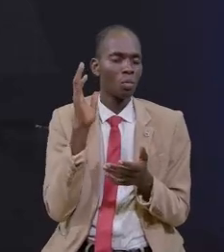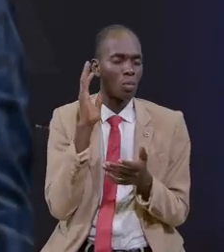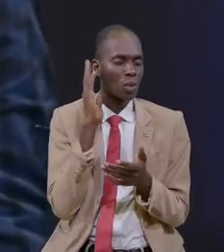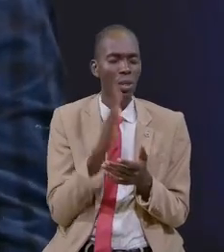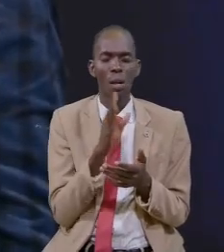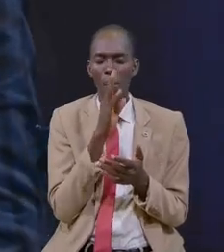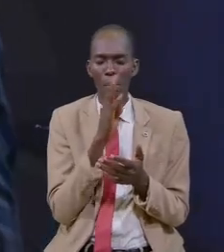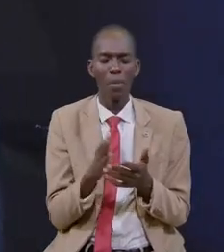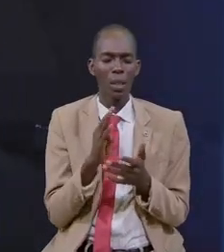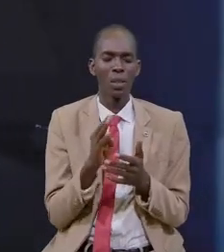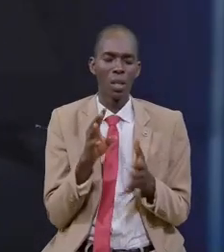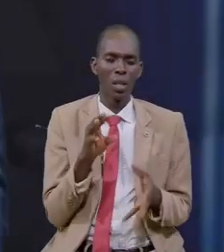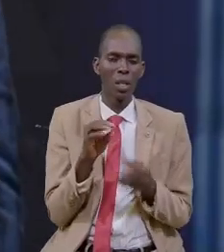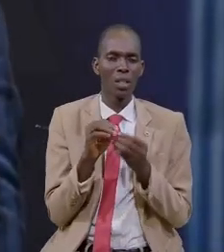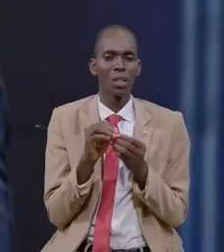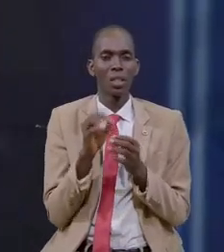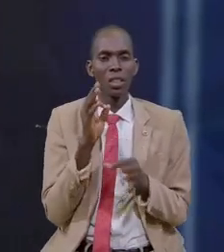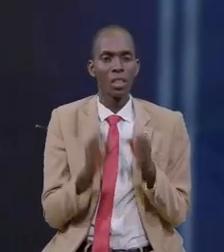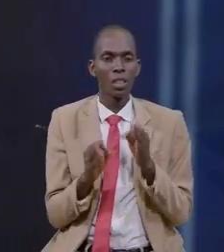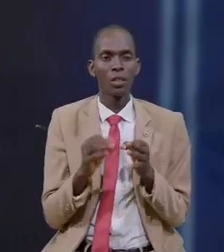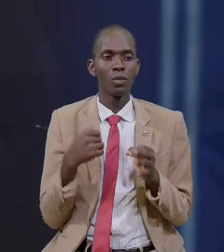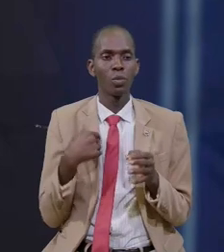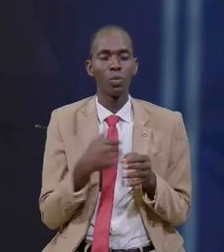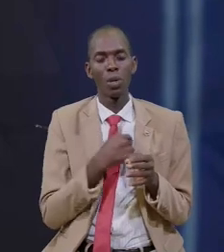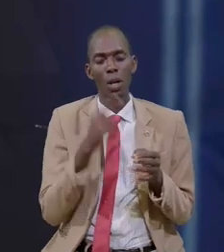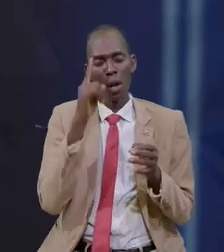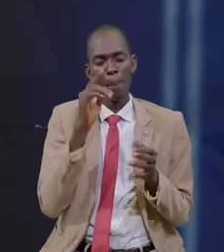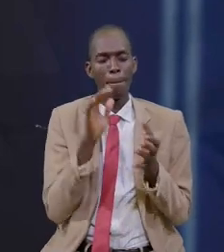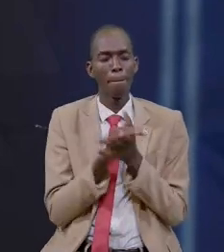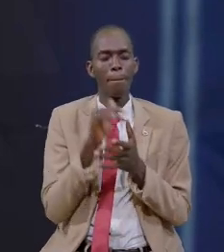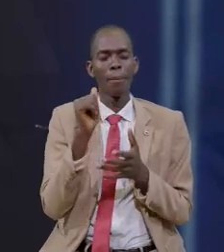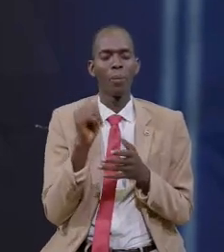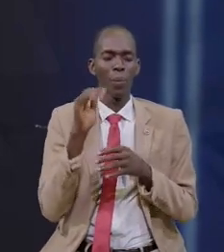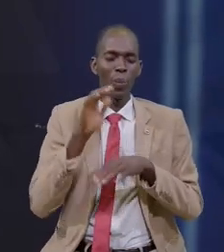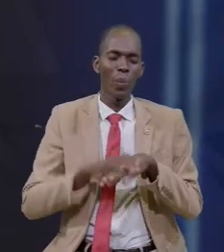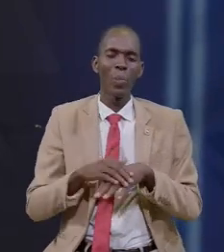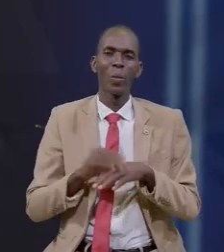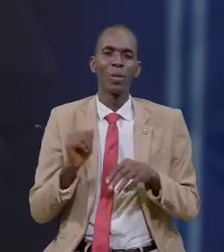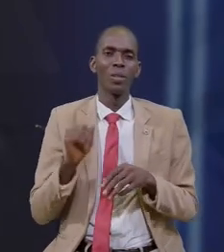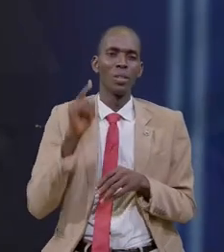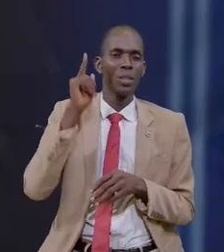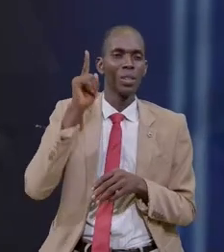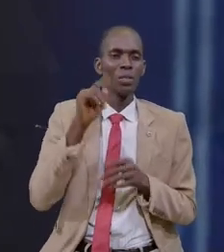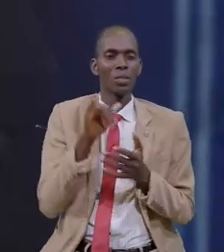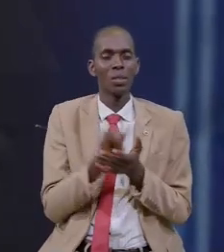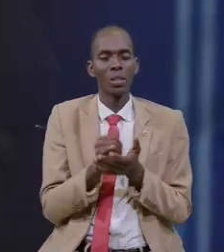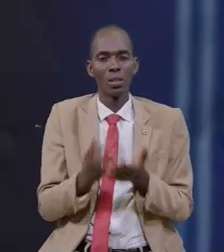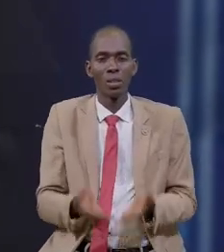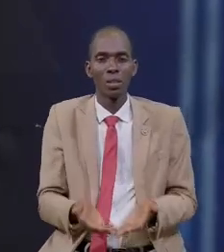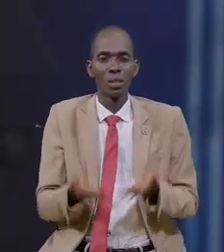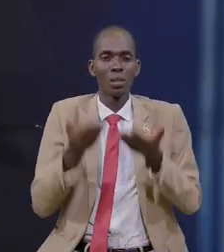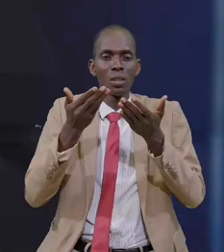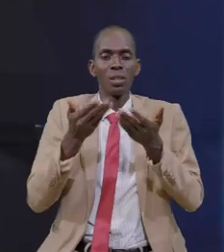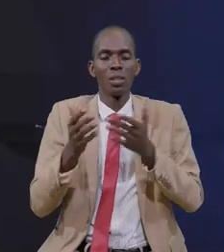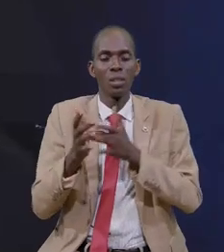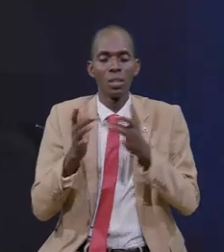À nous qui croyons en celui qui a ressuscité des morts,